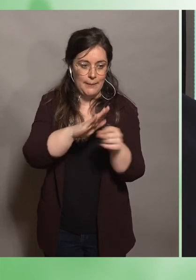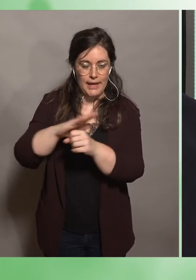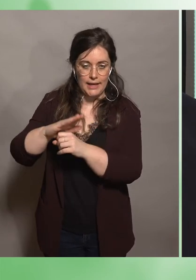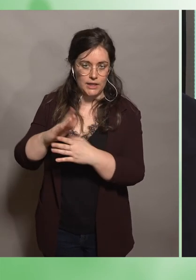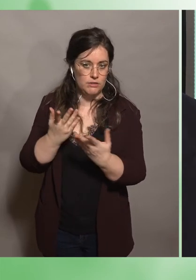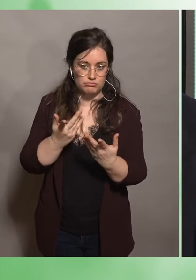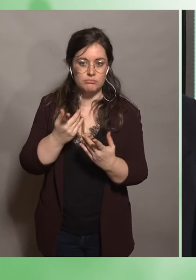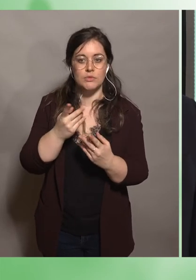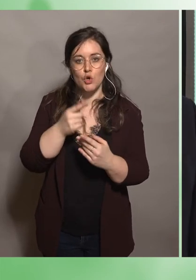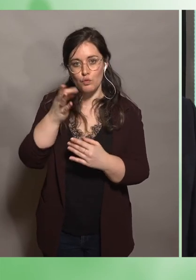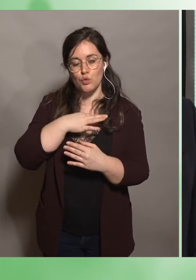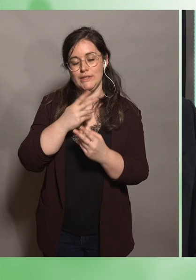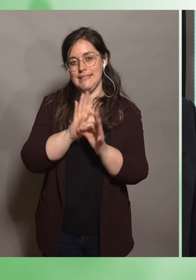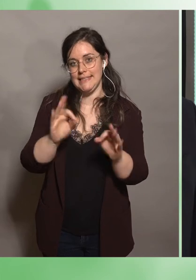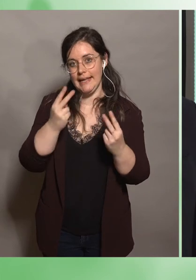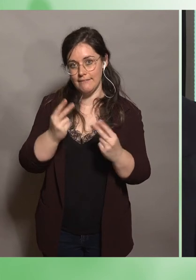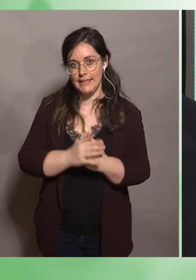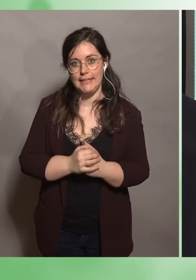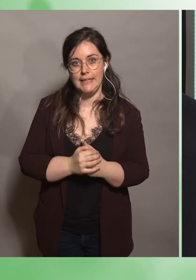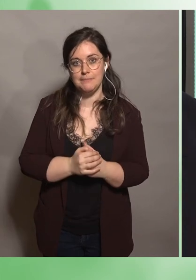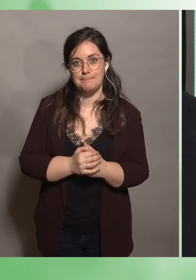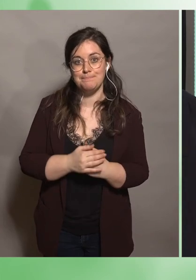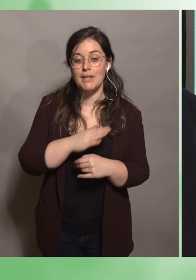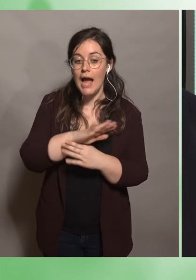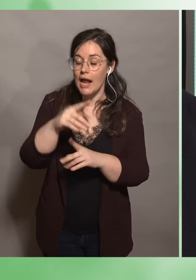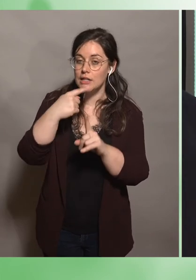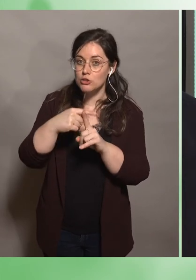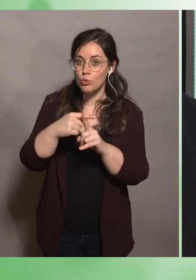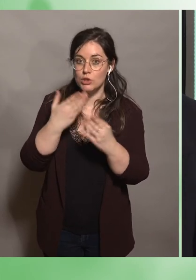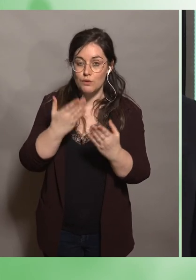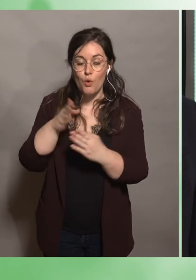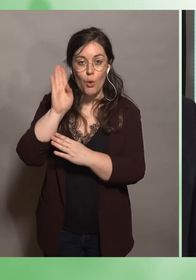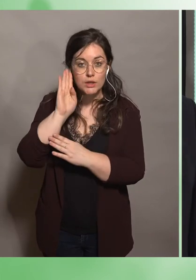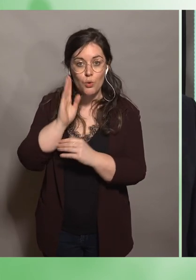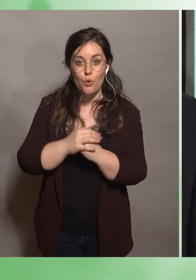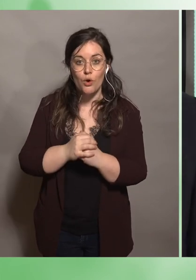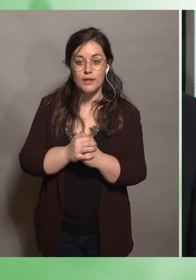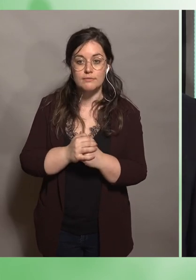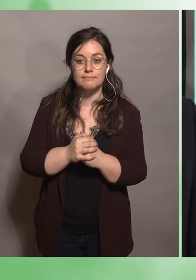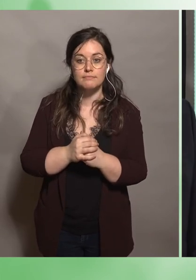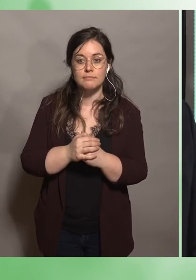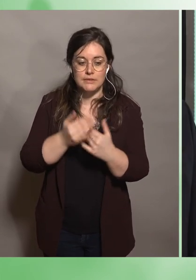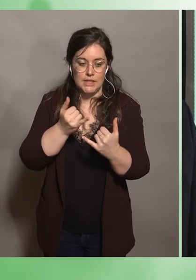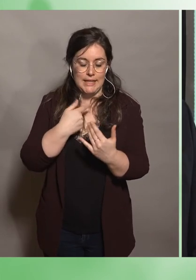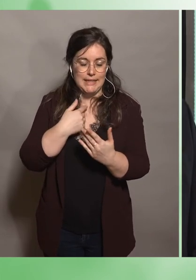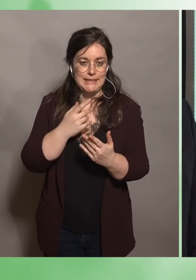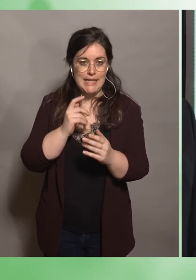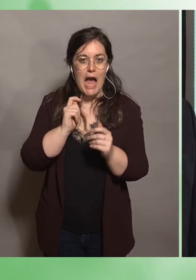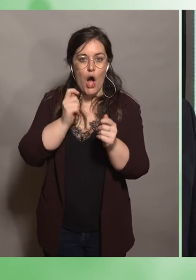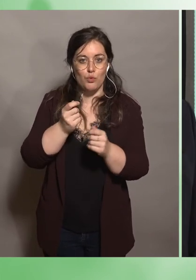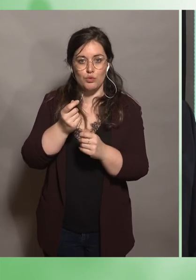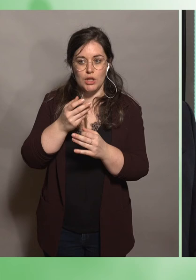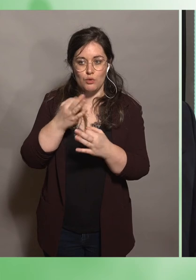Beratungseinrichtungen, das ist uns sehr, sehr wichtig. Und alles Positive, was wir heute gehört haben, und ich nehme das jetzt als Auftrag für uns